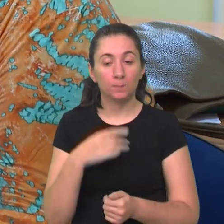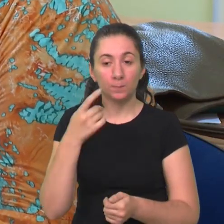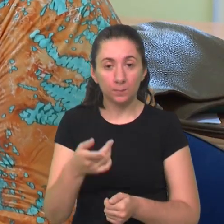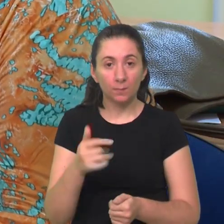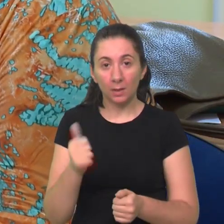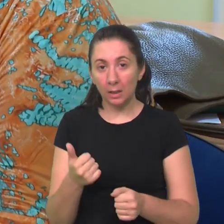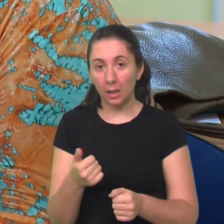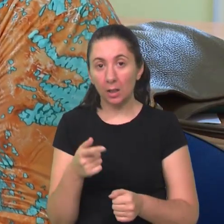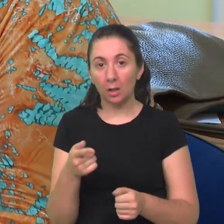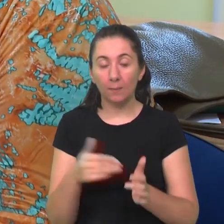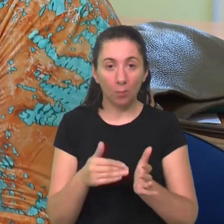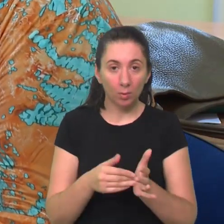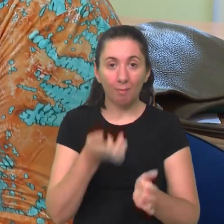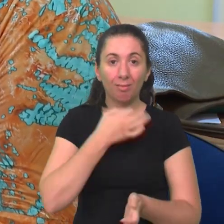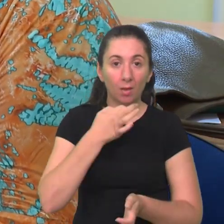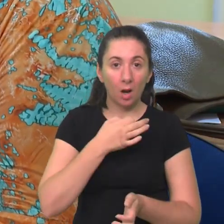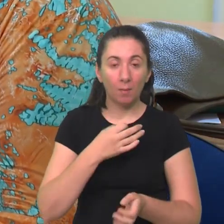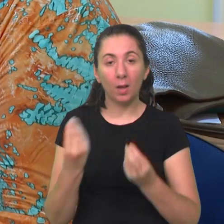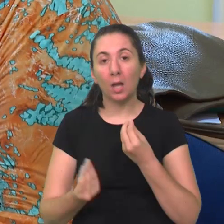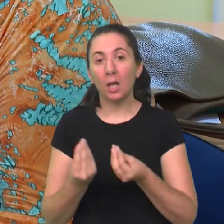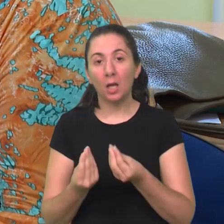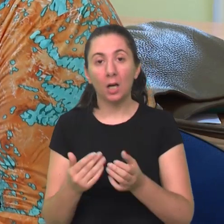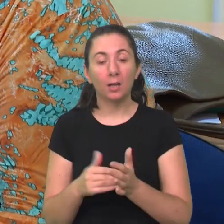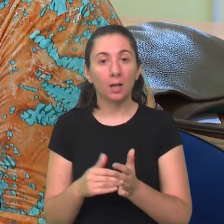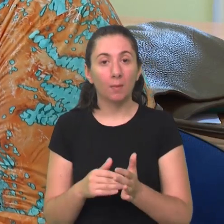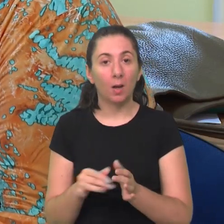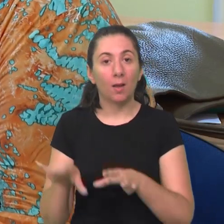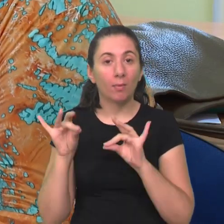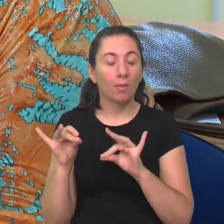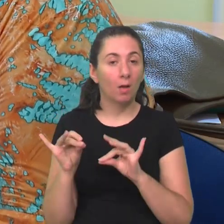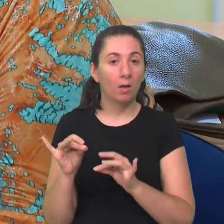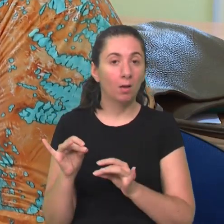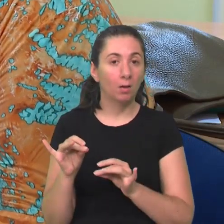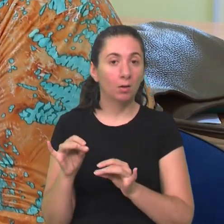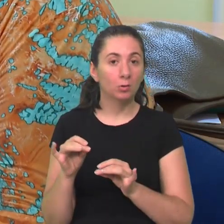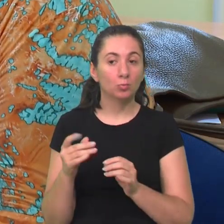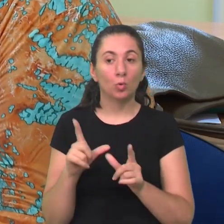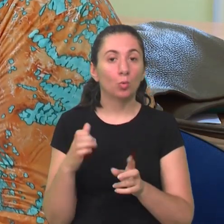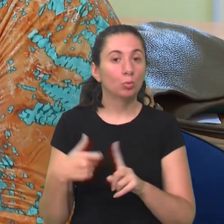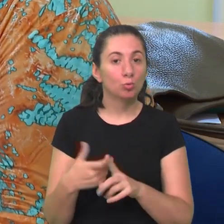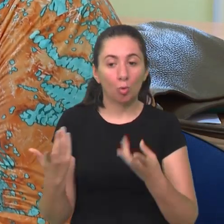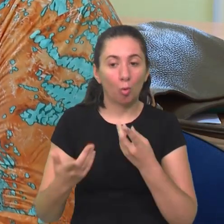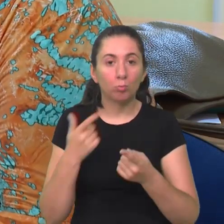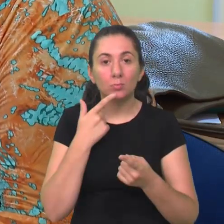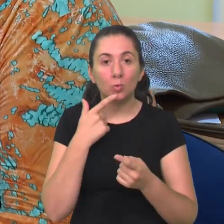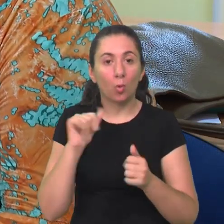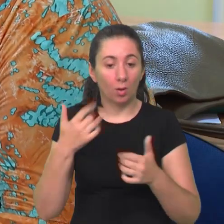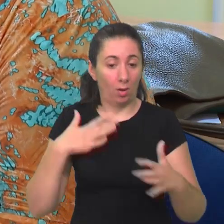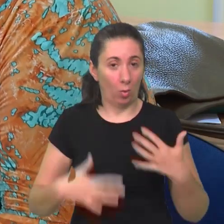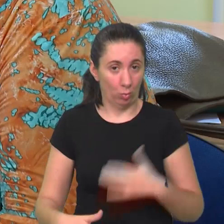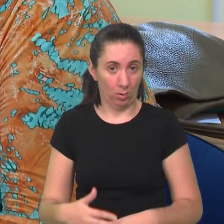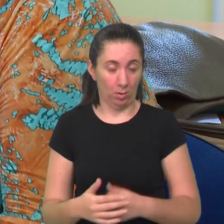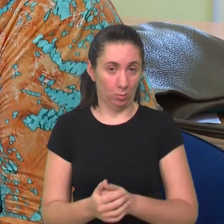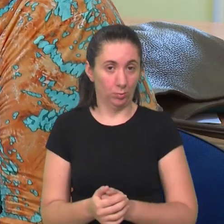odrediti da li je potrebna terapija lokalna ili je potrebno naći uzrok koji je negdje u